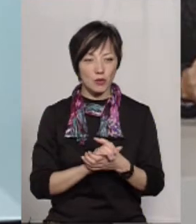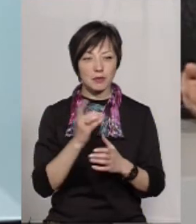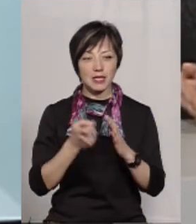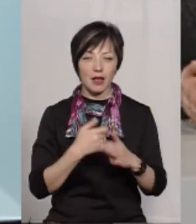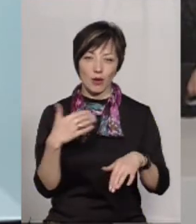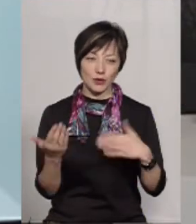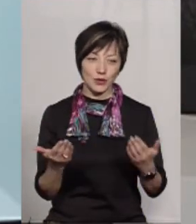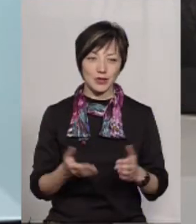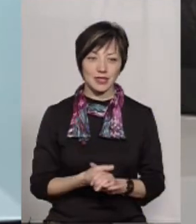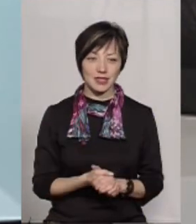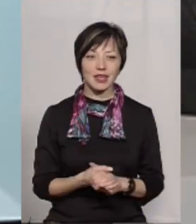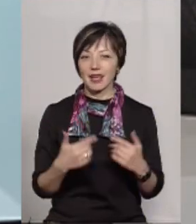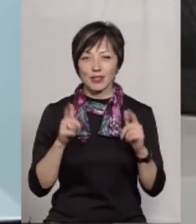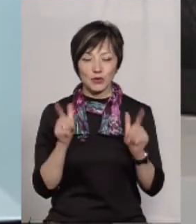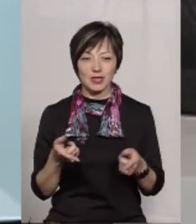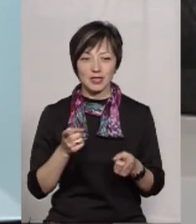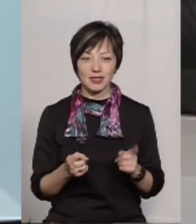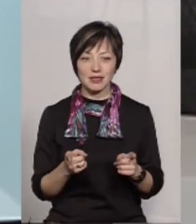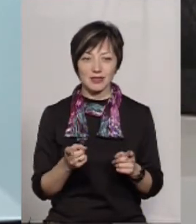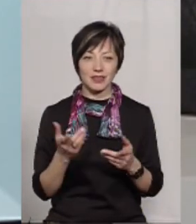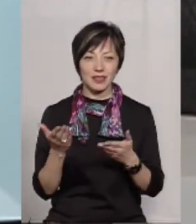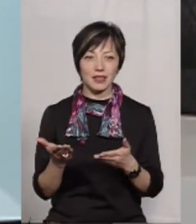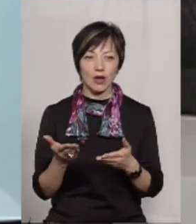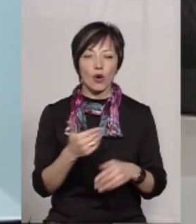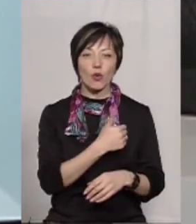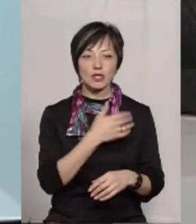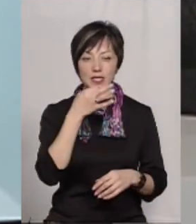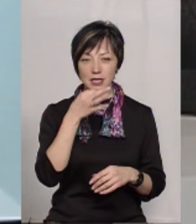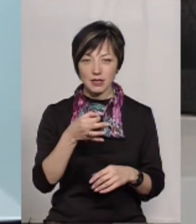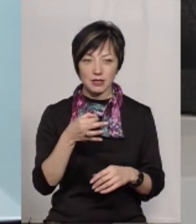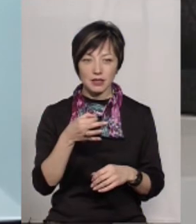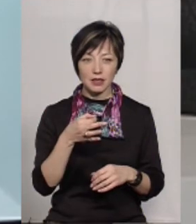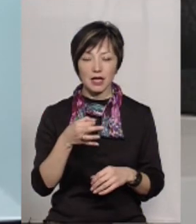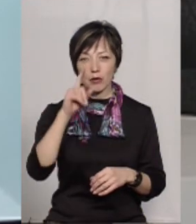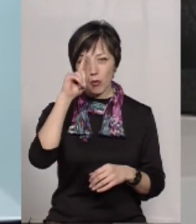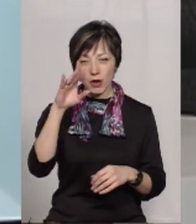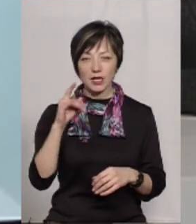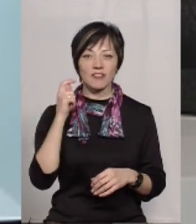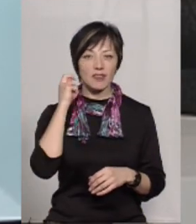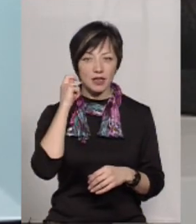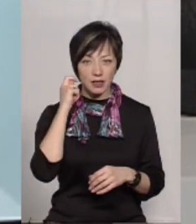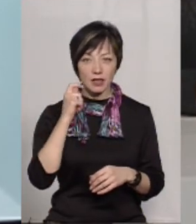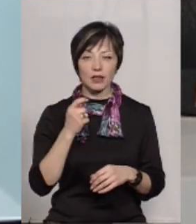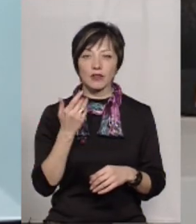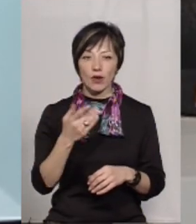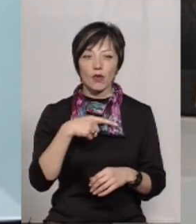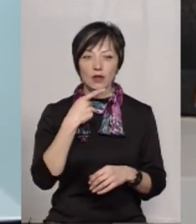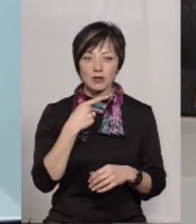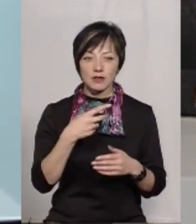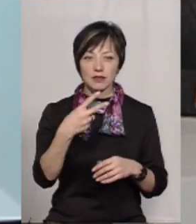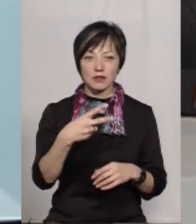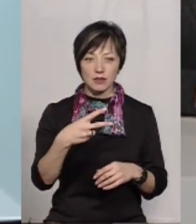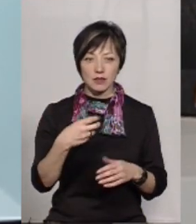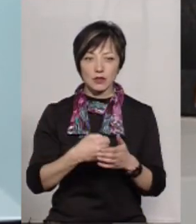і пізнання один одного. Пані Марина. Я згодна дійсно з паном Євгеном. Ну, хочу сказати, що найпопулярніший вік, якраз от те, що ви говорили,